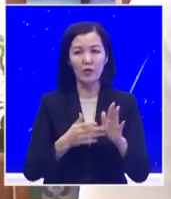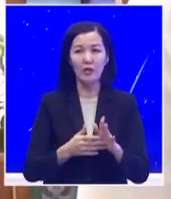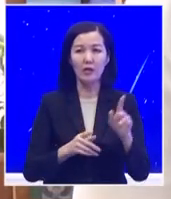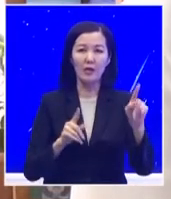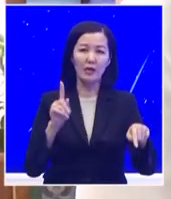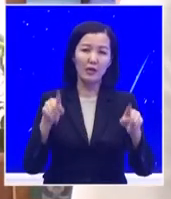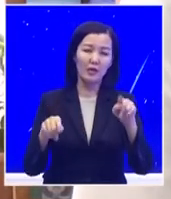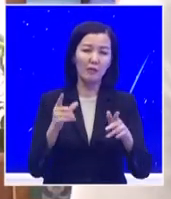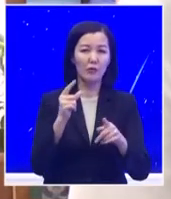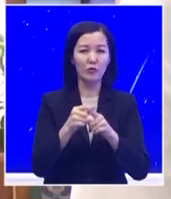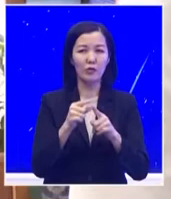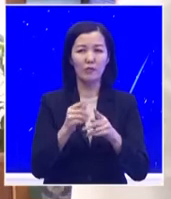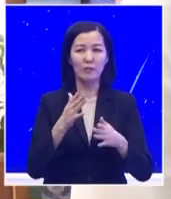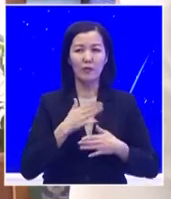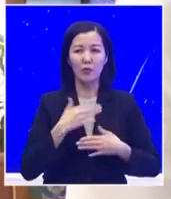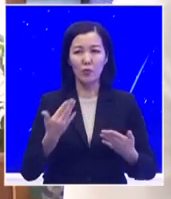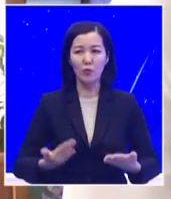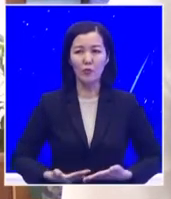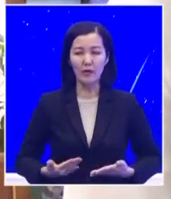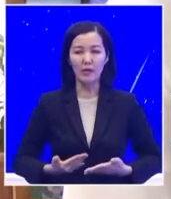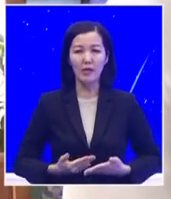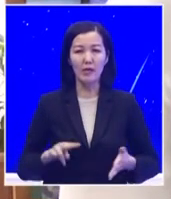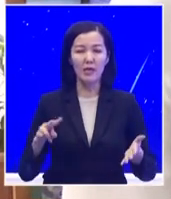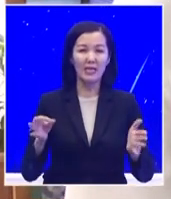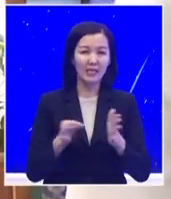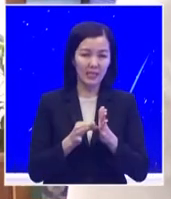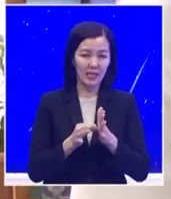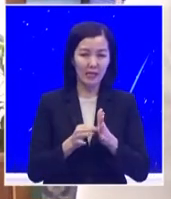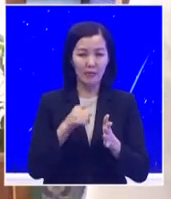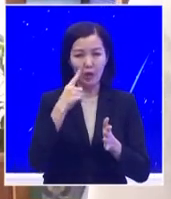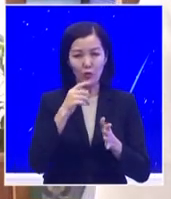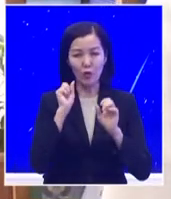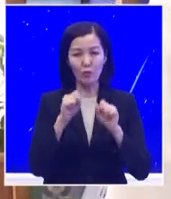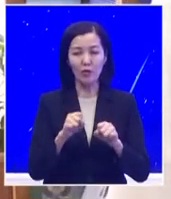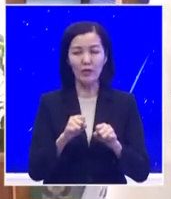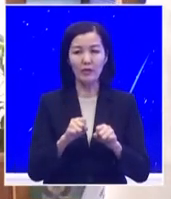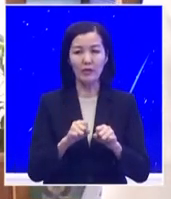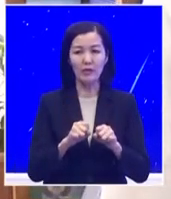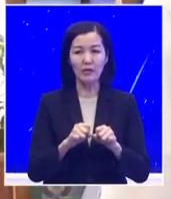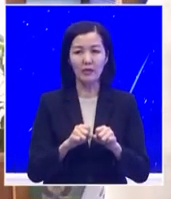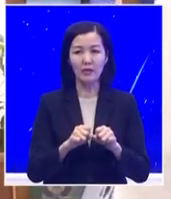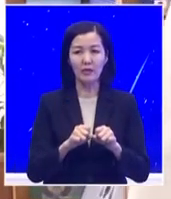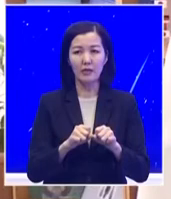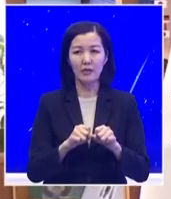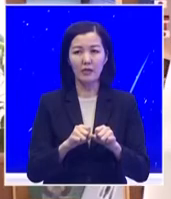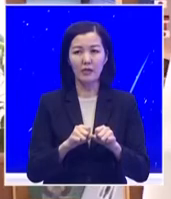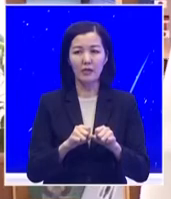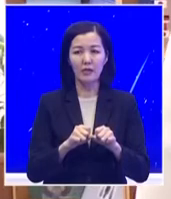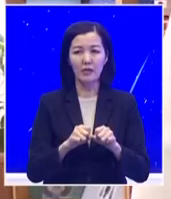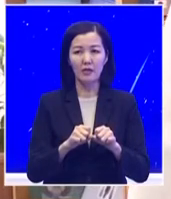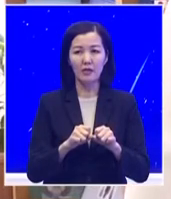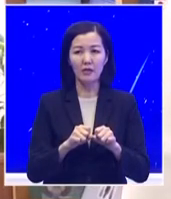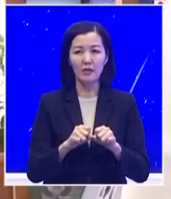сөздер Абайдың менің өмірлік принципім деуге болады. Мәселен, ғылым таппай мақтанба өлеңінде Абайдың бір сөзі